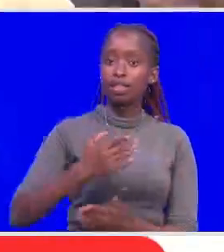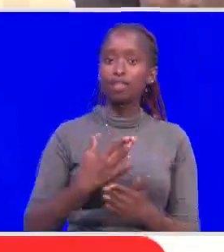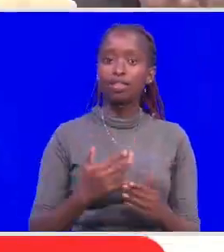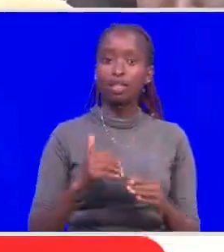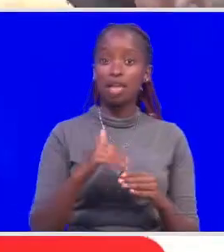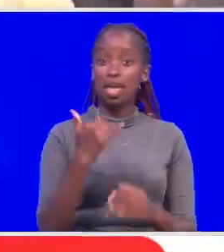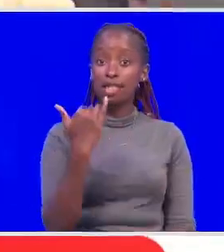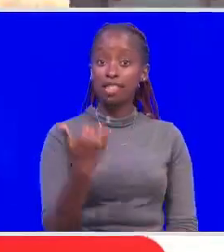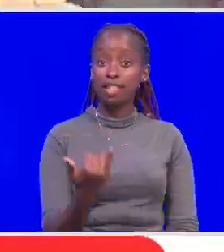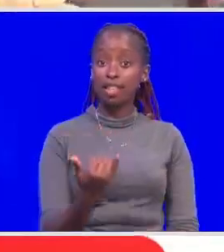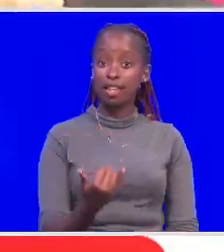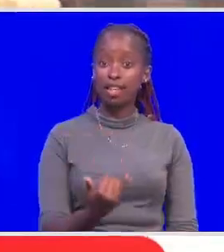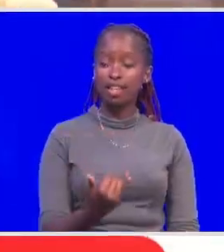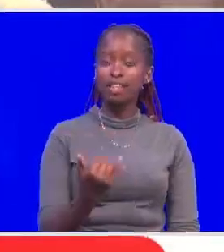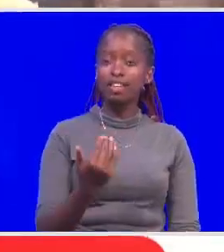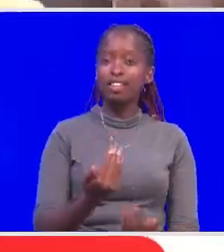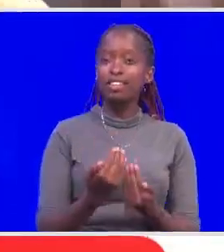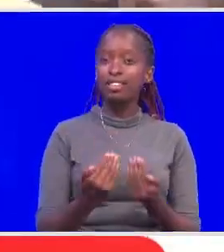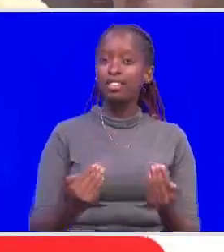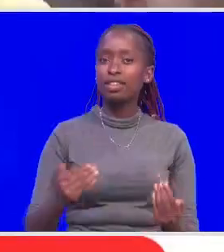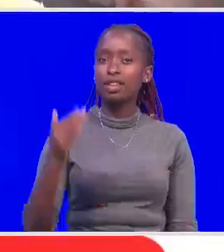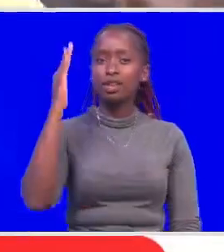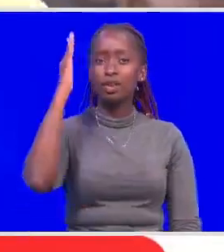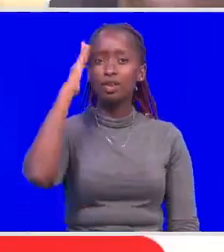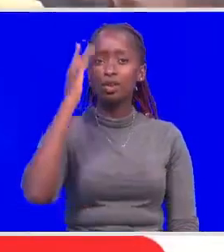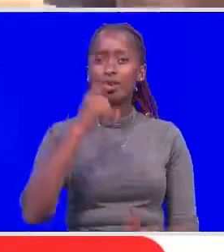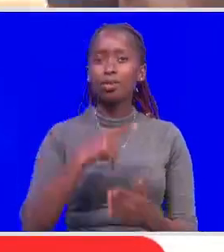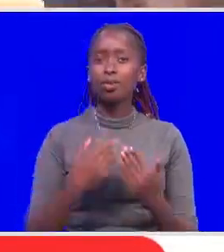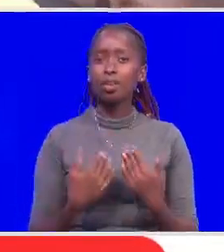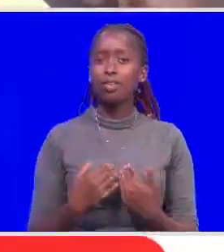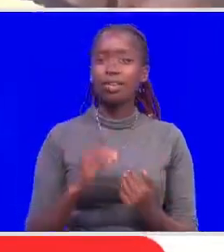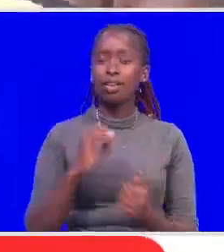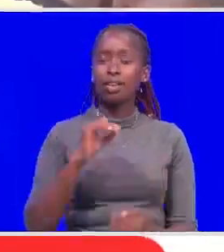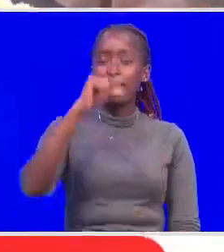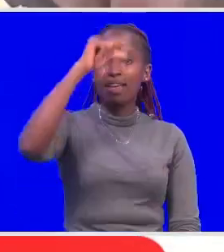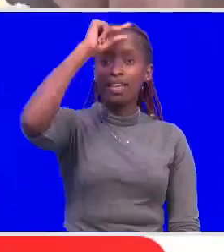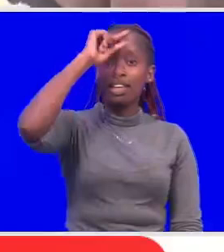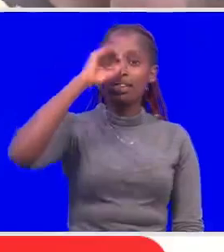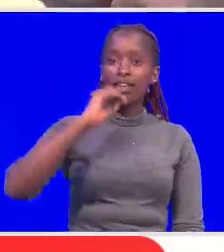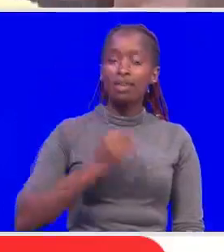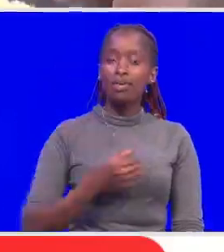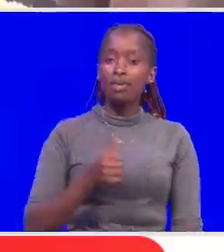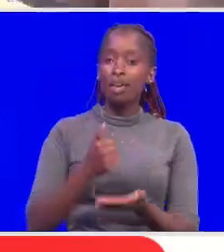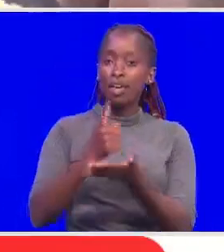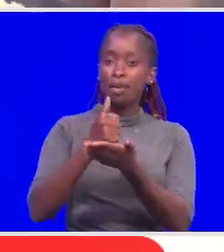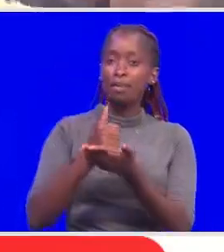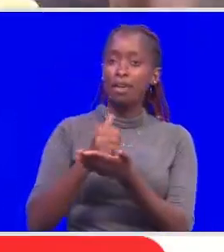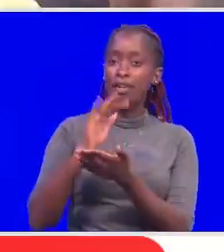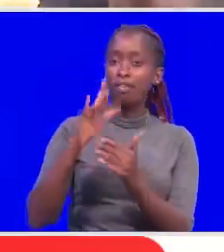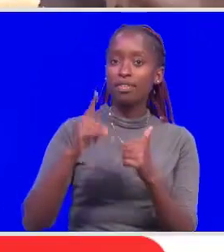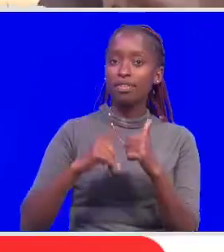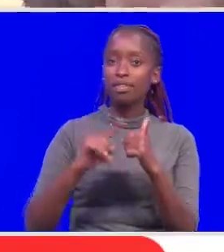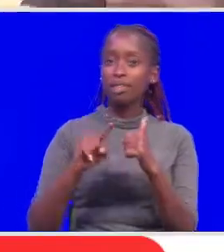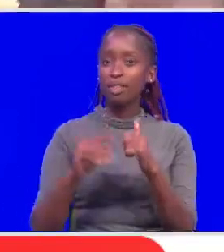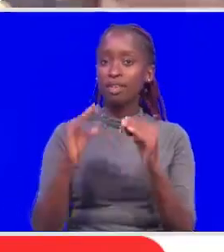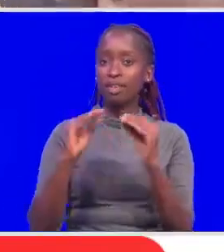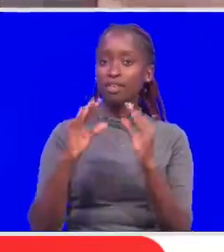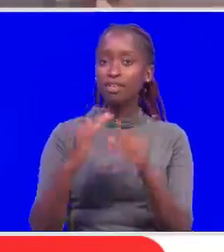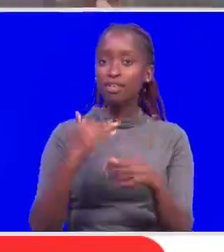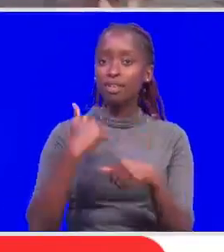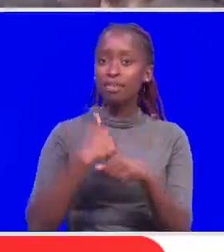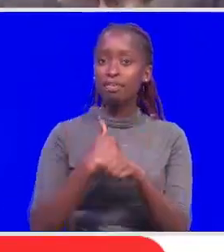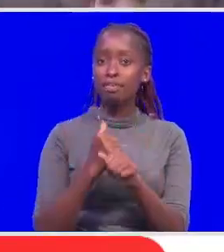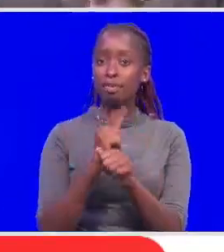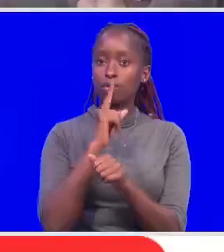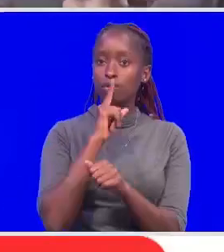you know, our government has employed 56,000 teachers to make sure that the